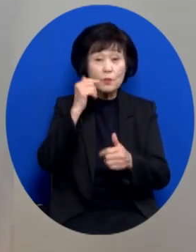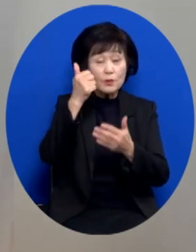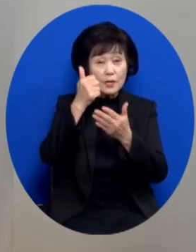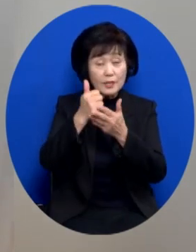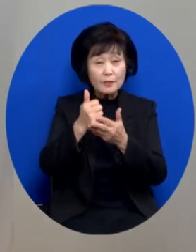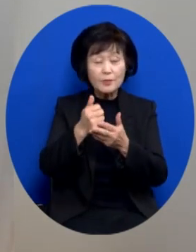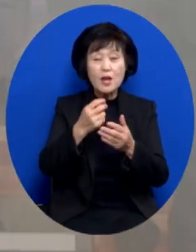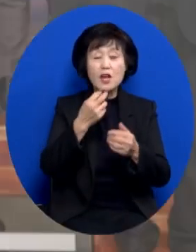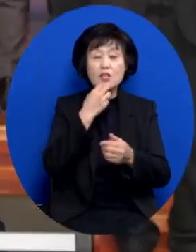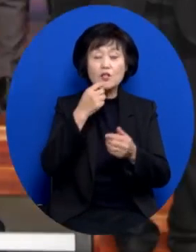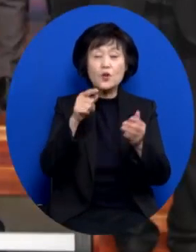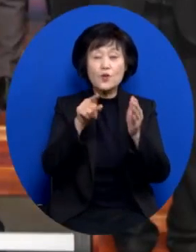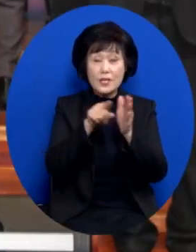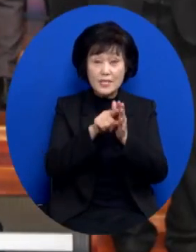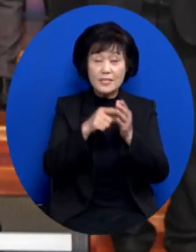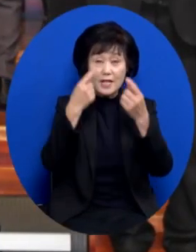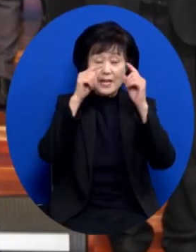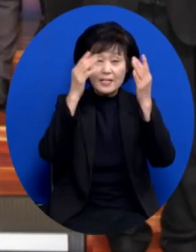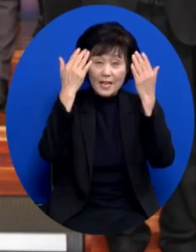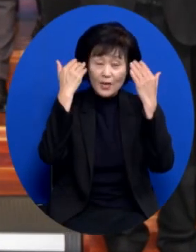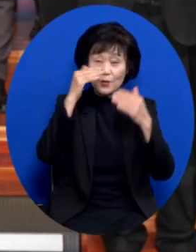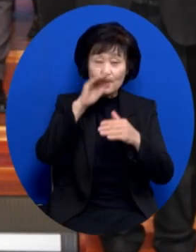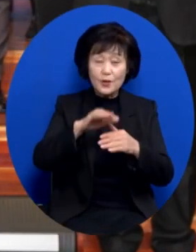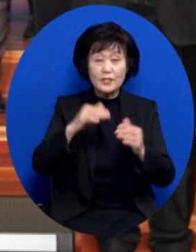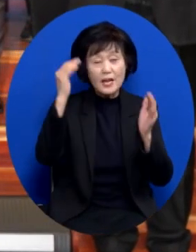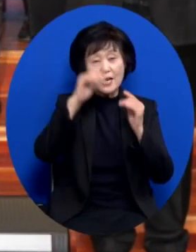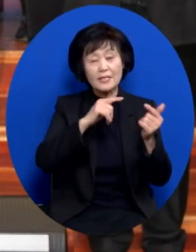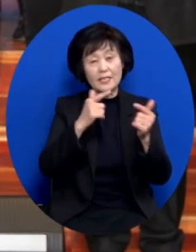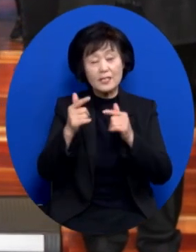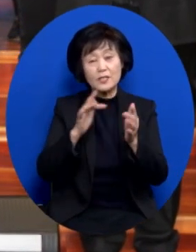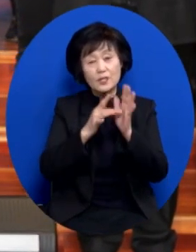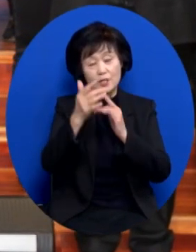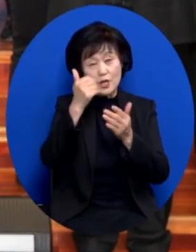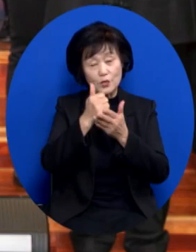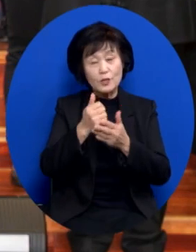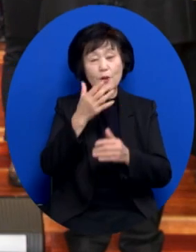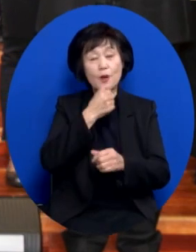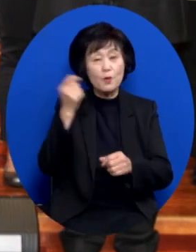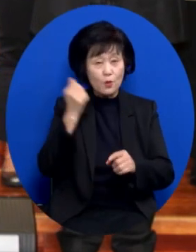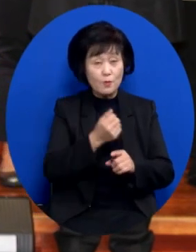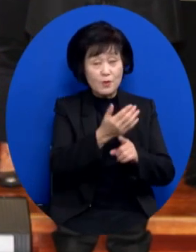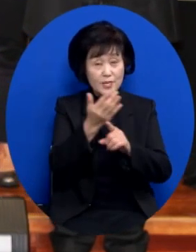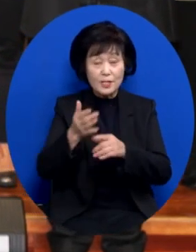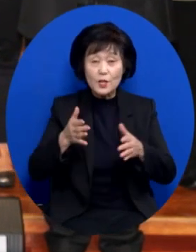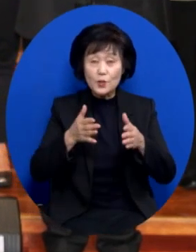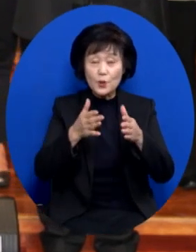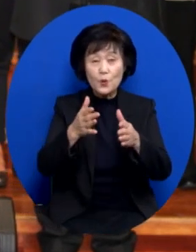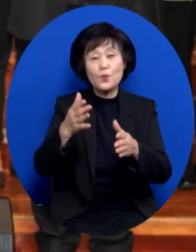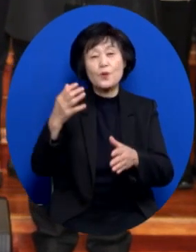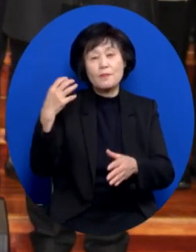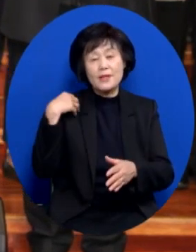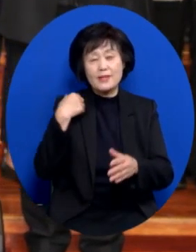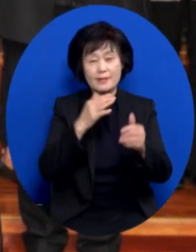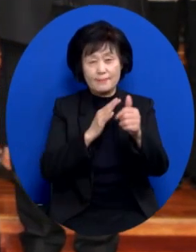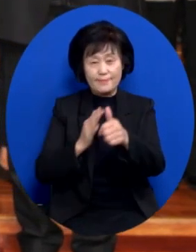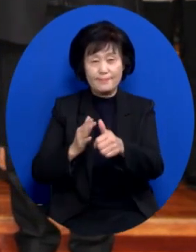서울신대 학생들이 예수님의 사랑을 전하는 축복의 통로들이 되길 바란다고 말했습니다. 지금까지 오늘의 주요 단신이었습니다.